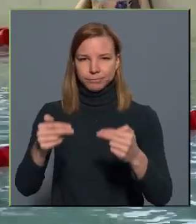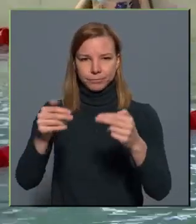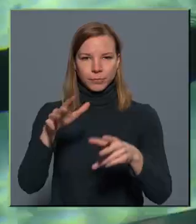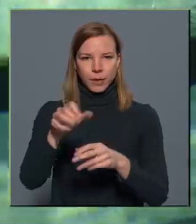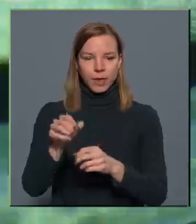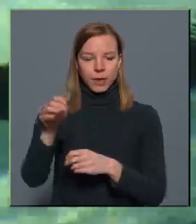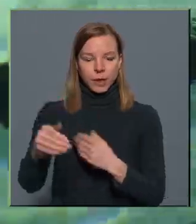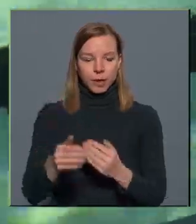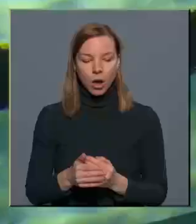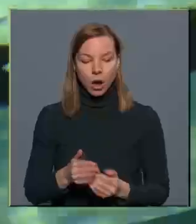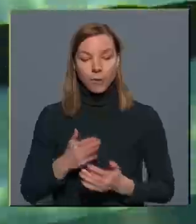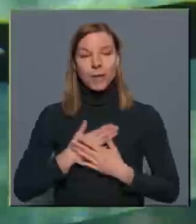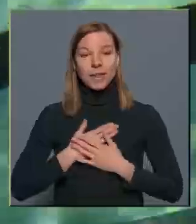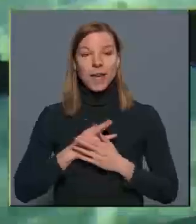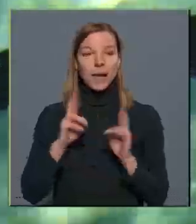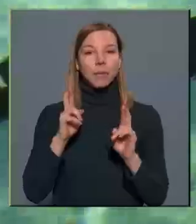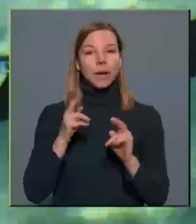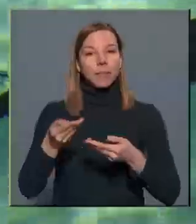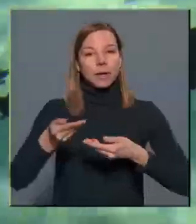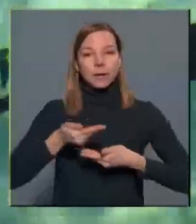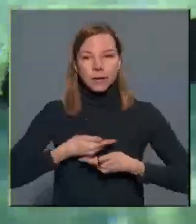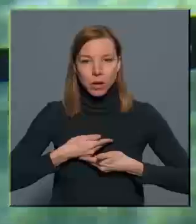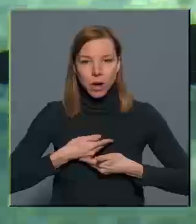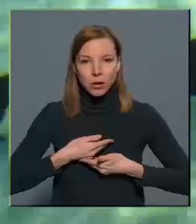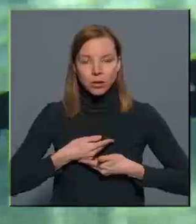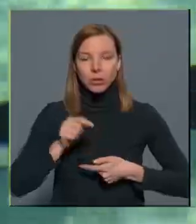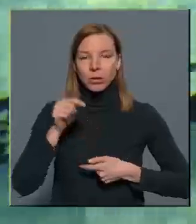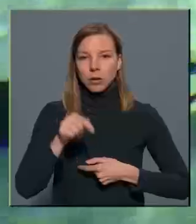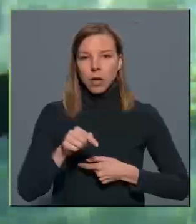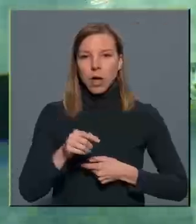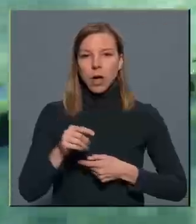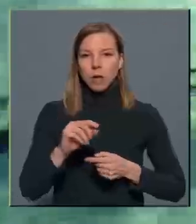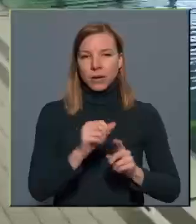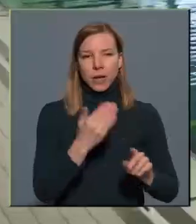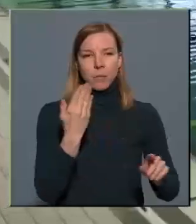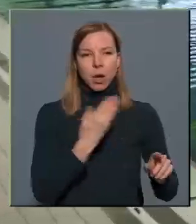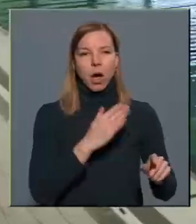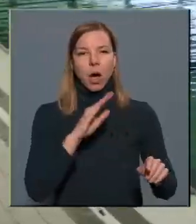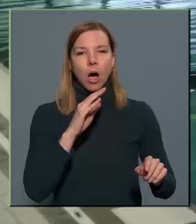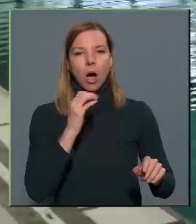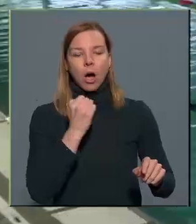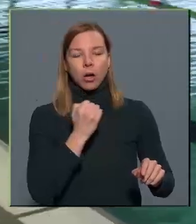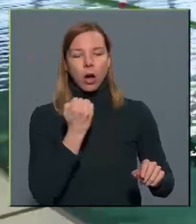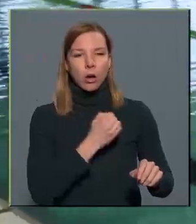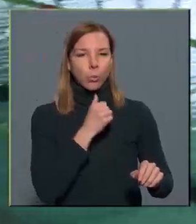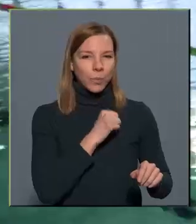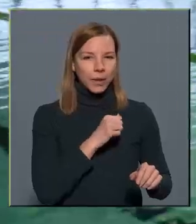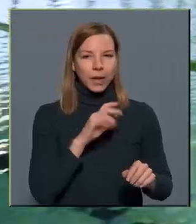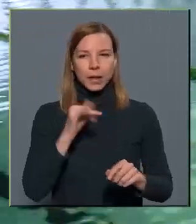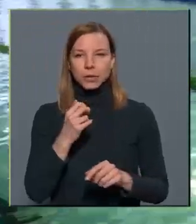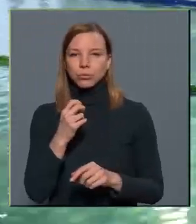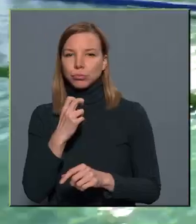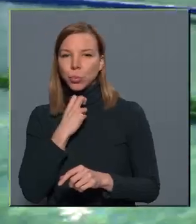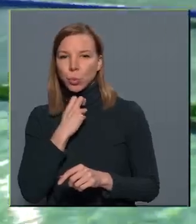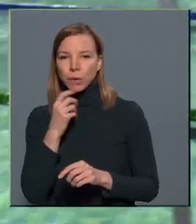Ami nekem reményt ad, az az, hogy egyszer, amikor Hajdú Péter, illetve Gyuri bácsi felhívott, hogy lesz